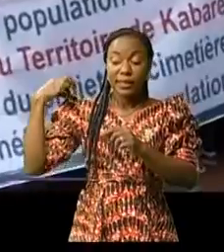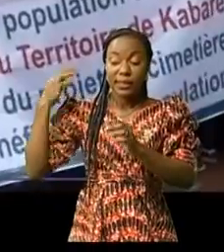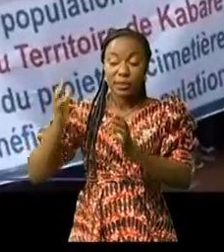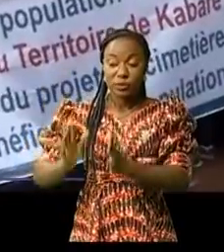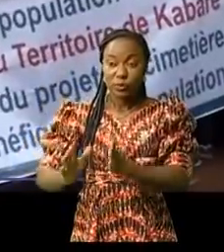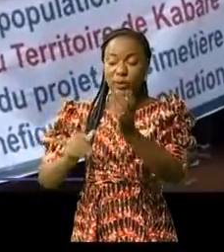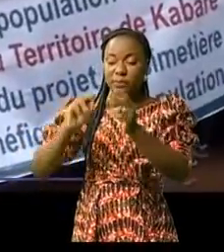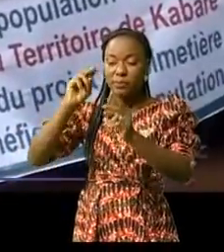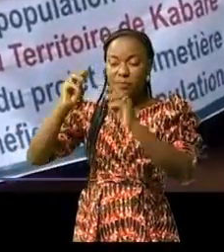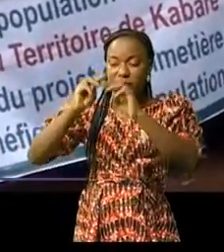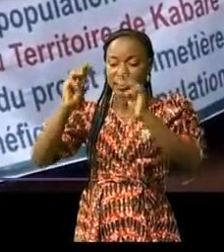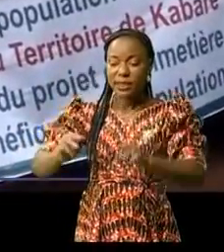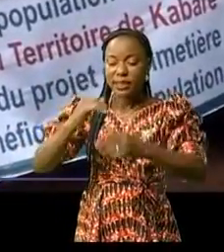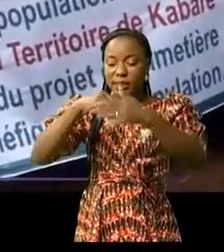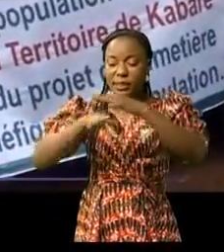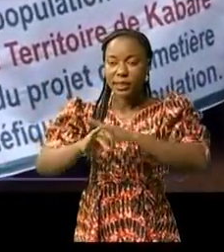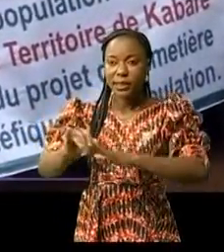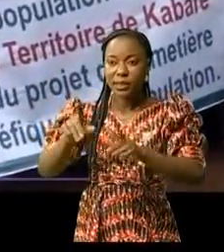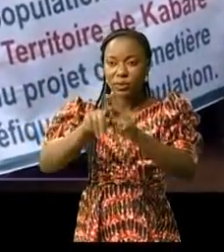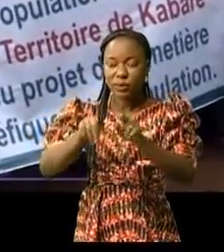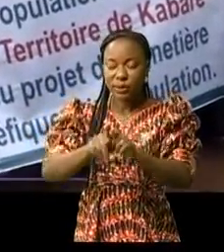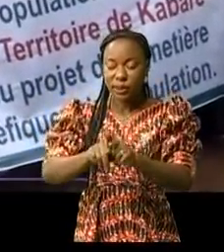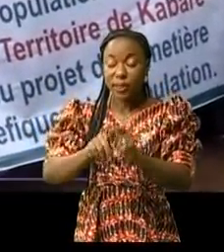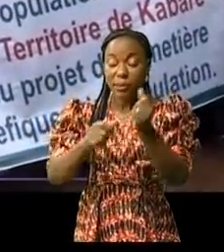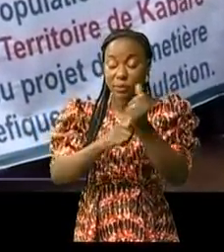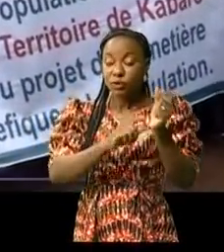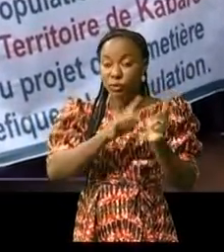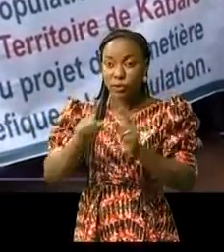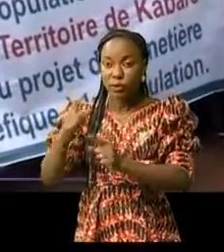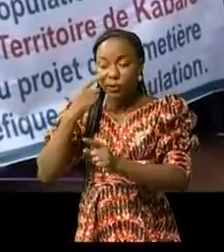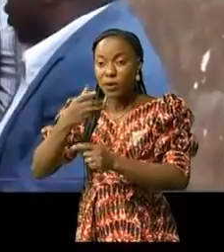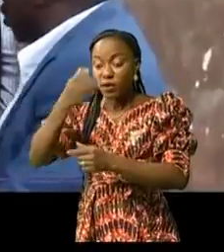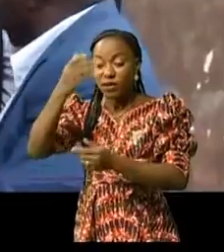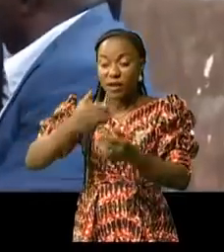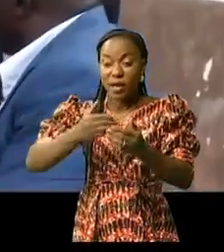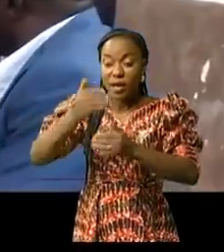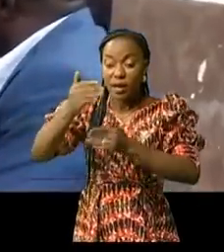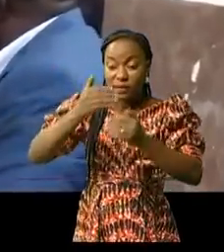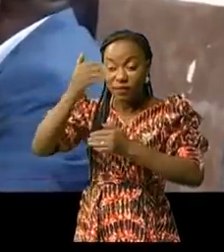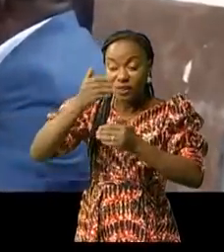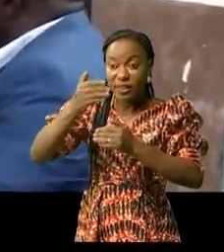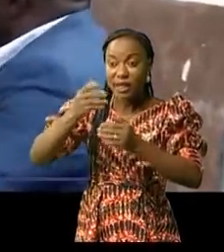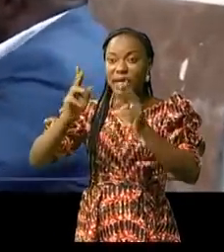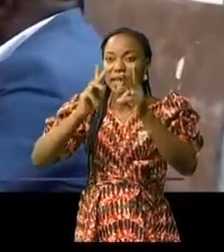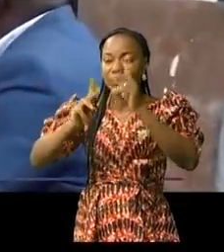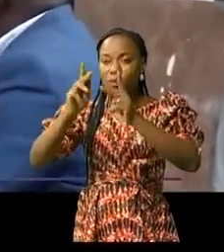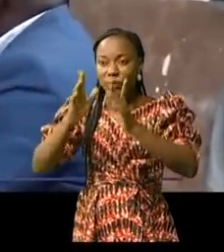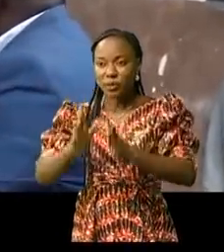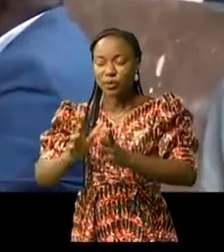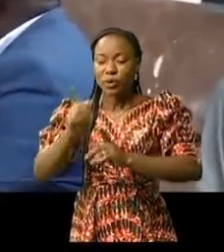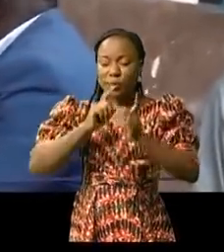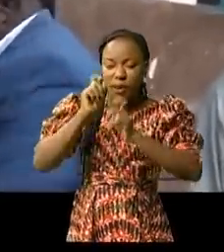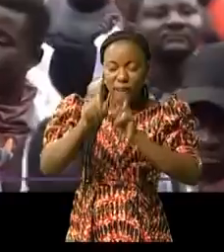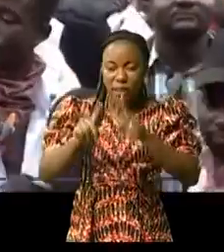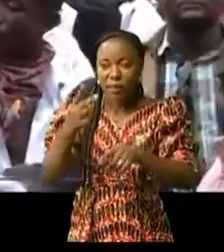conduite par le conseiller camille cachafaz le fond dit qu était face à la population de cette partie du territoire de kabare ce